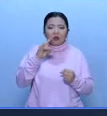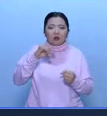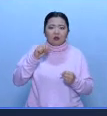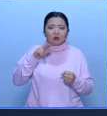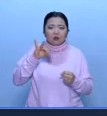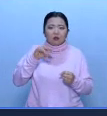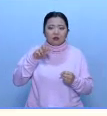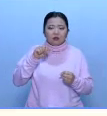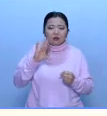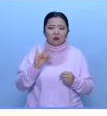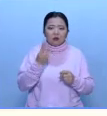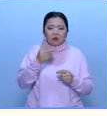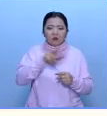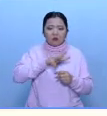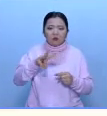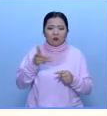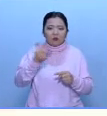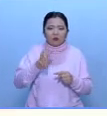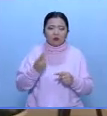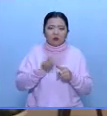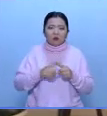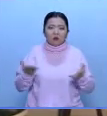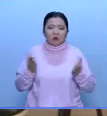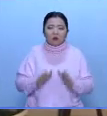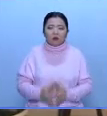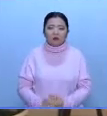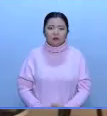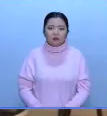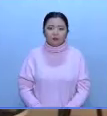инвестициялардың көлемі 100 миллион теңгеден аспақ. Айыл Мұрахмыжанова, Юрий Белевский, Ертіс ақпарат.